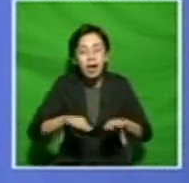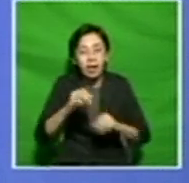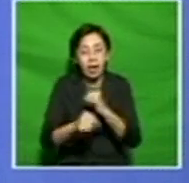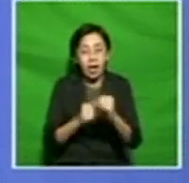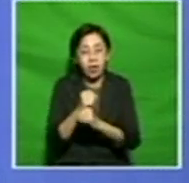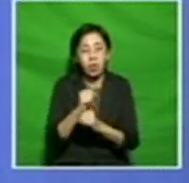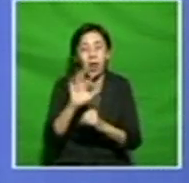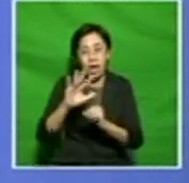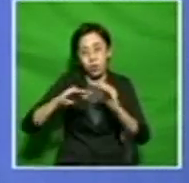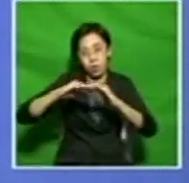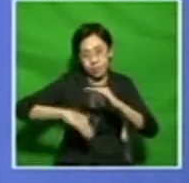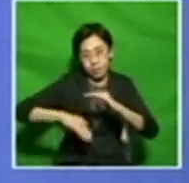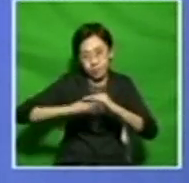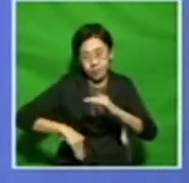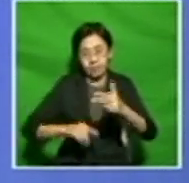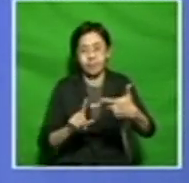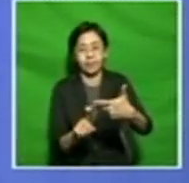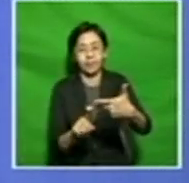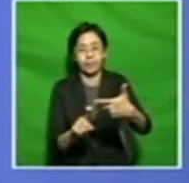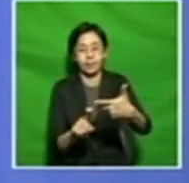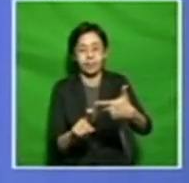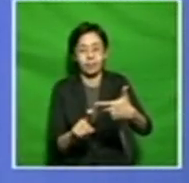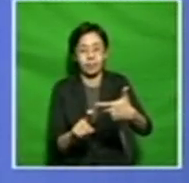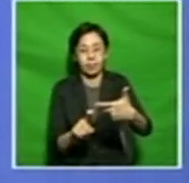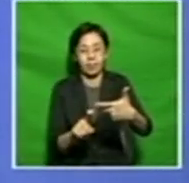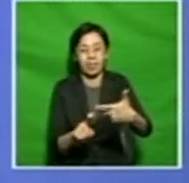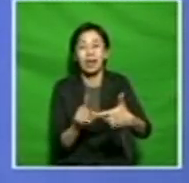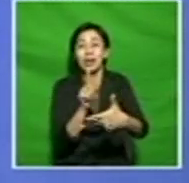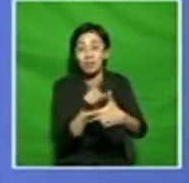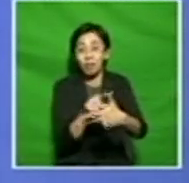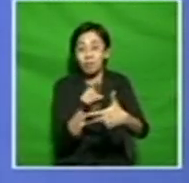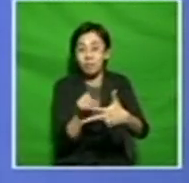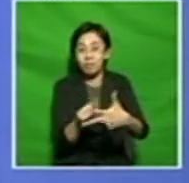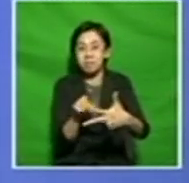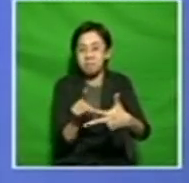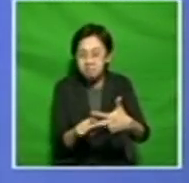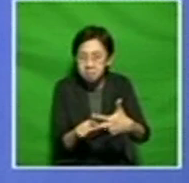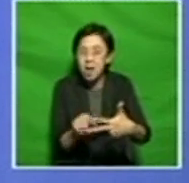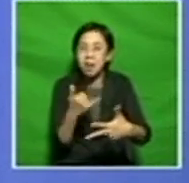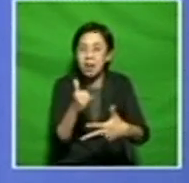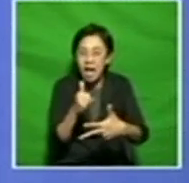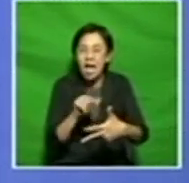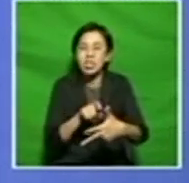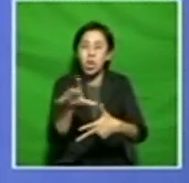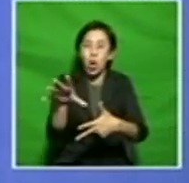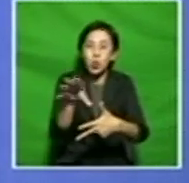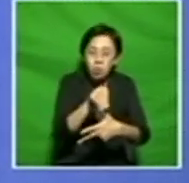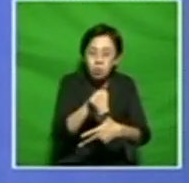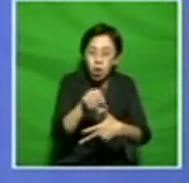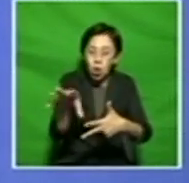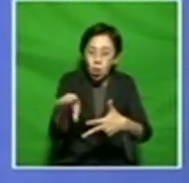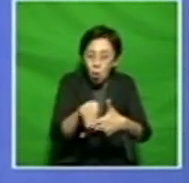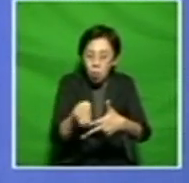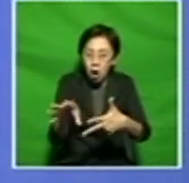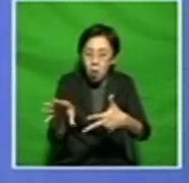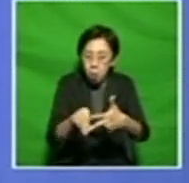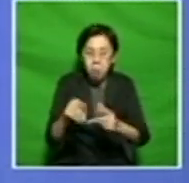ขวบลงมา3ประเภทนี้เสี่ยงต่อการติดโรคสูงมาก